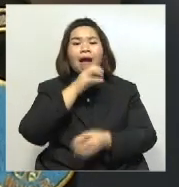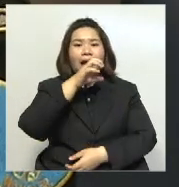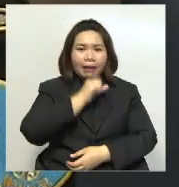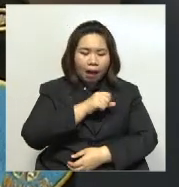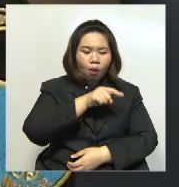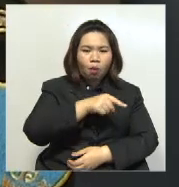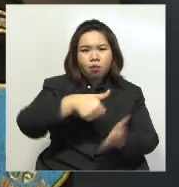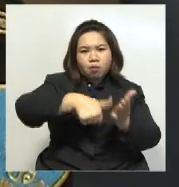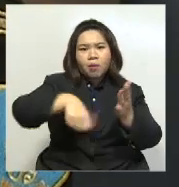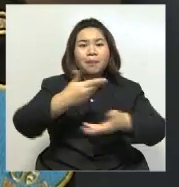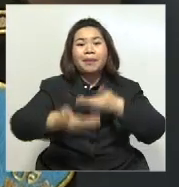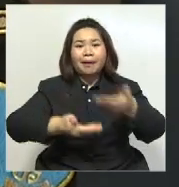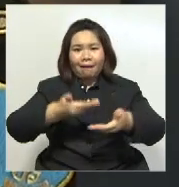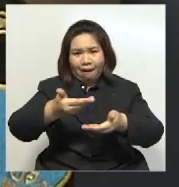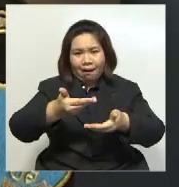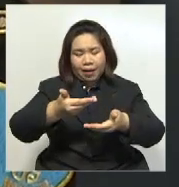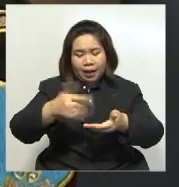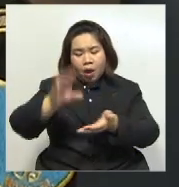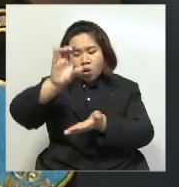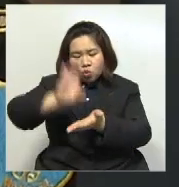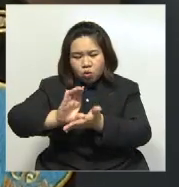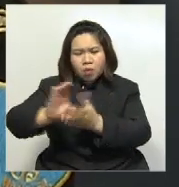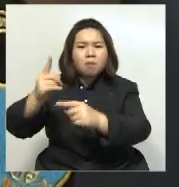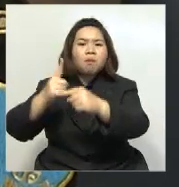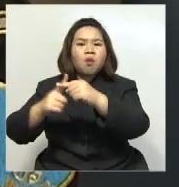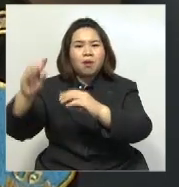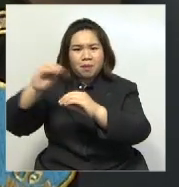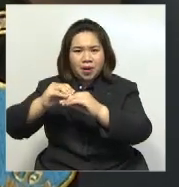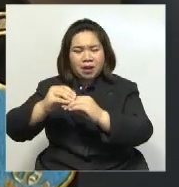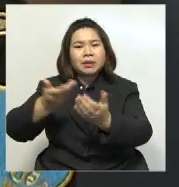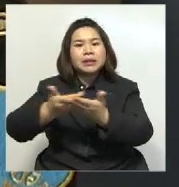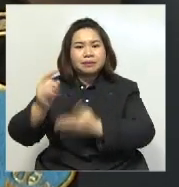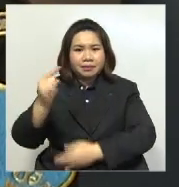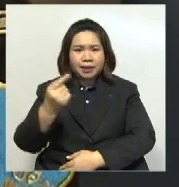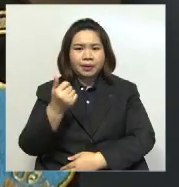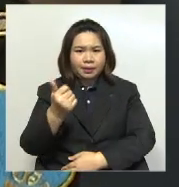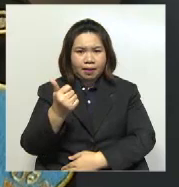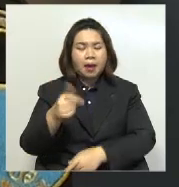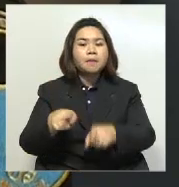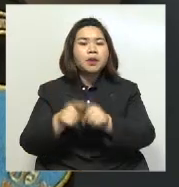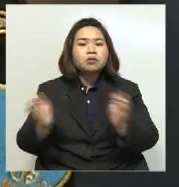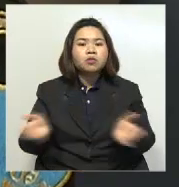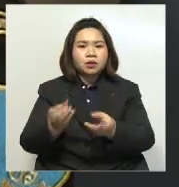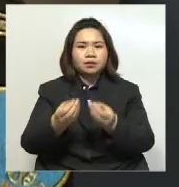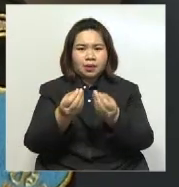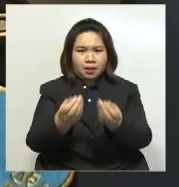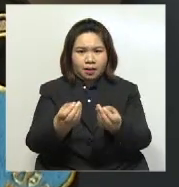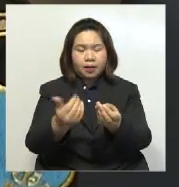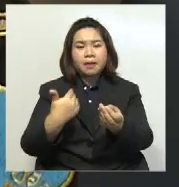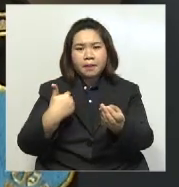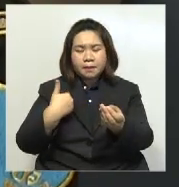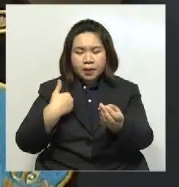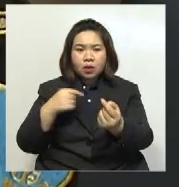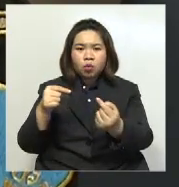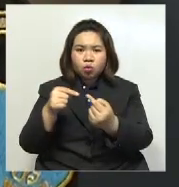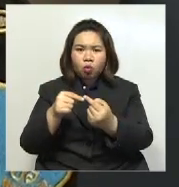ไปจำหน่ายแล้วเป็นเงินทุนเพื่อมาออกรถใหม่อันนี้เป็นมาตรการส่งเสริมก็สามารถที่จะออกรถใหม่แล้วก็สามารถที่จะใช้บริ